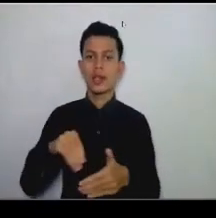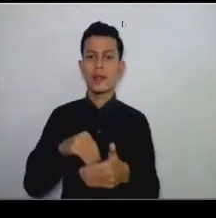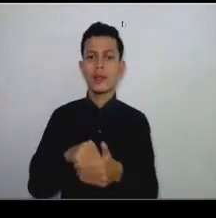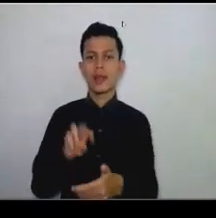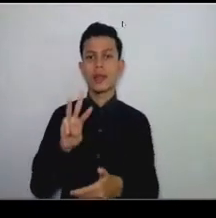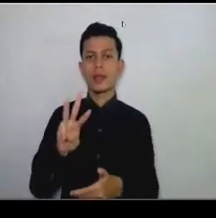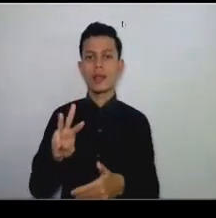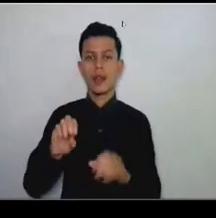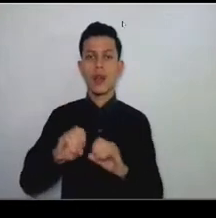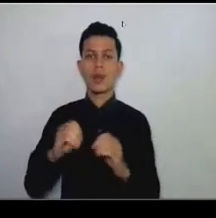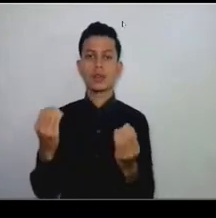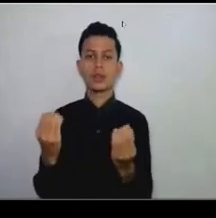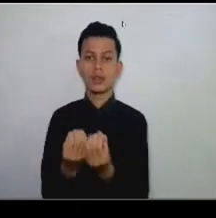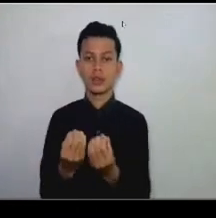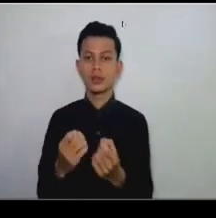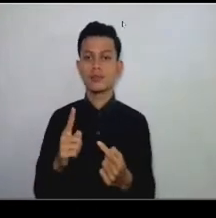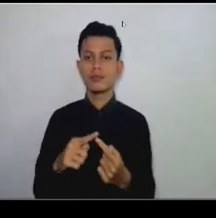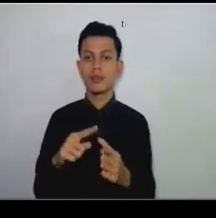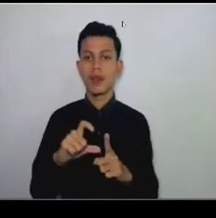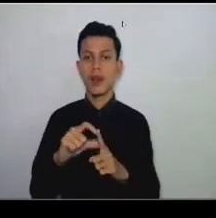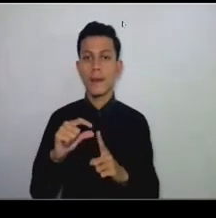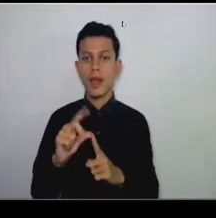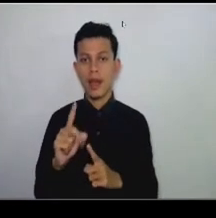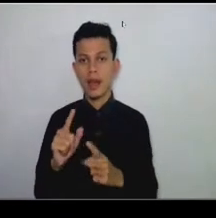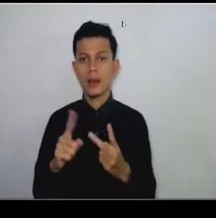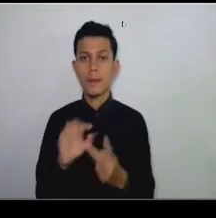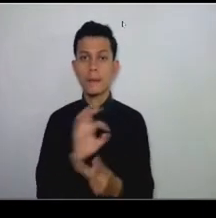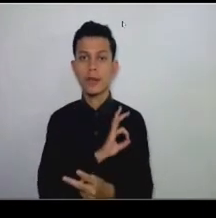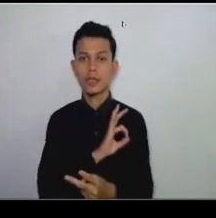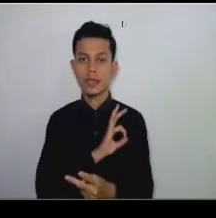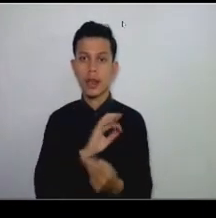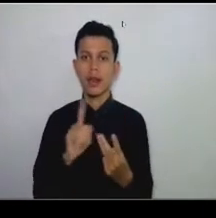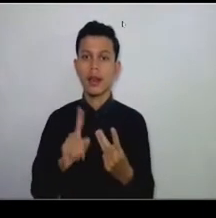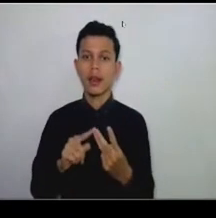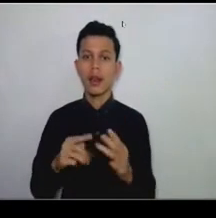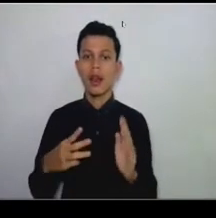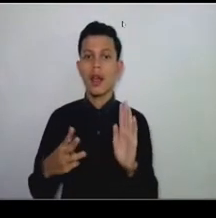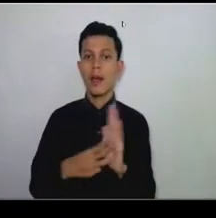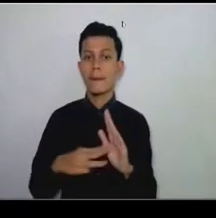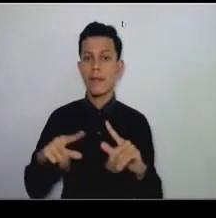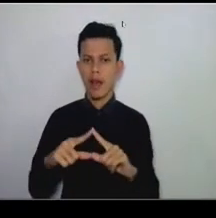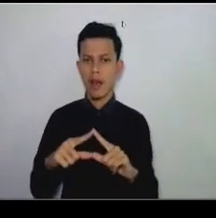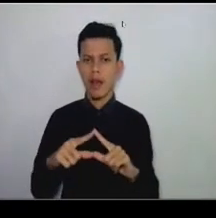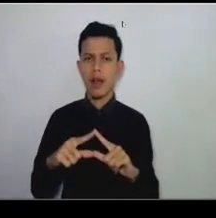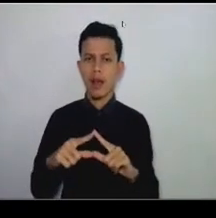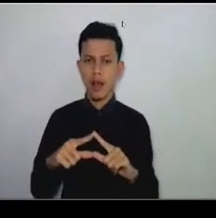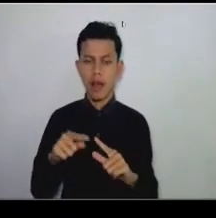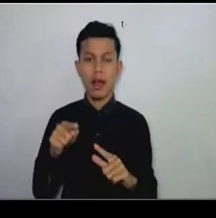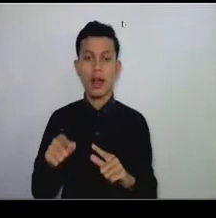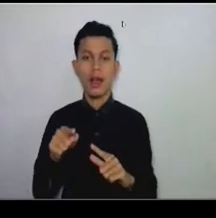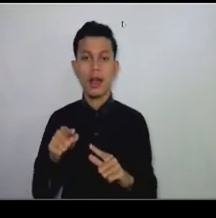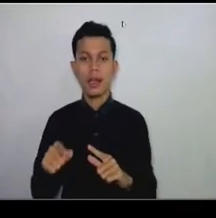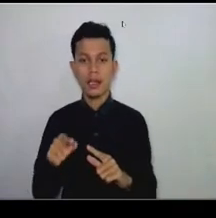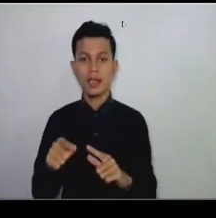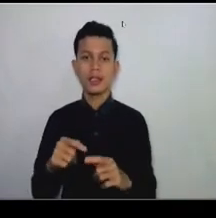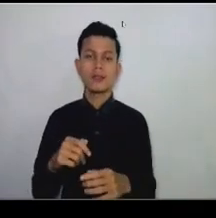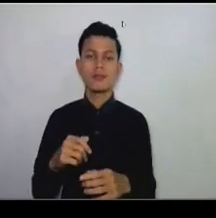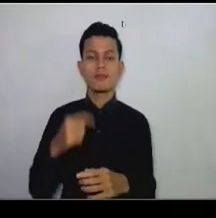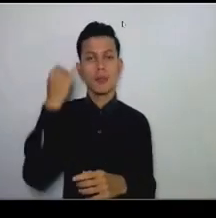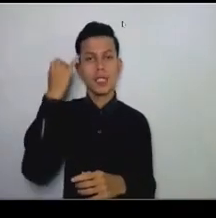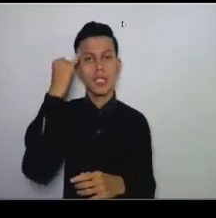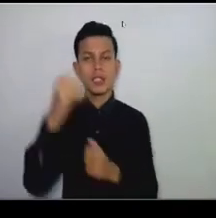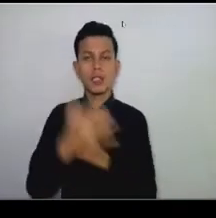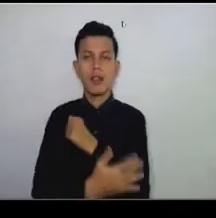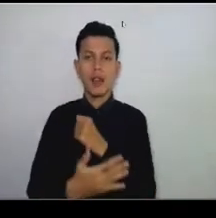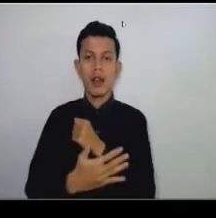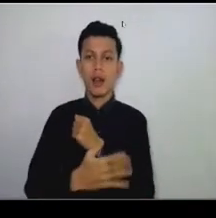organ konstitusi yaitu DPR presiden dan Mahkamah Agung yang dalam gagasan negara modern